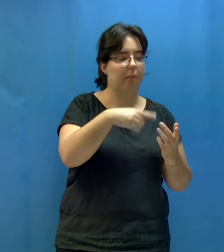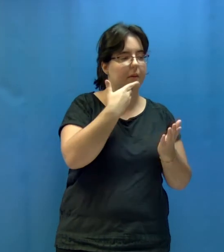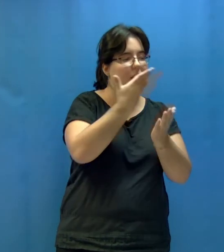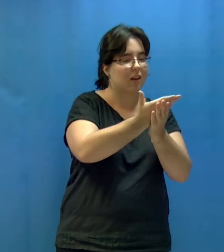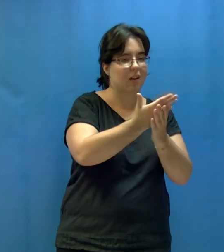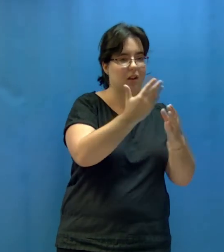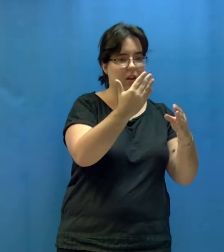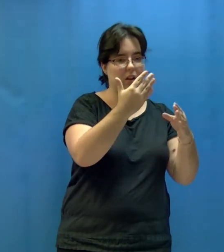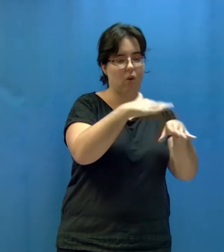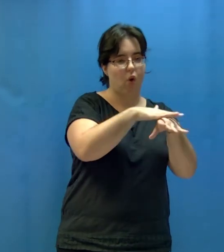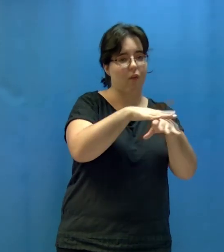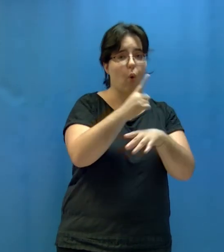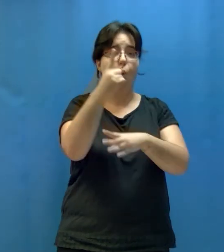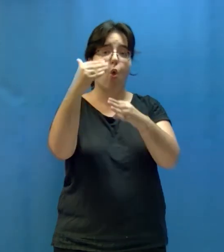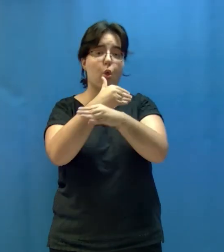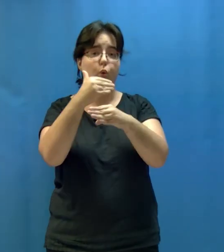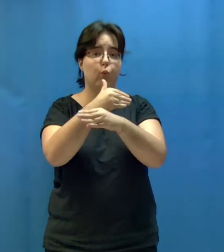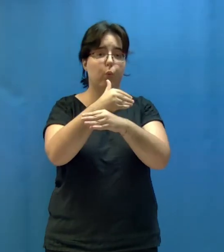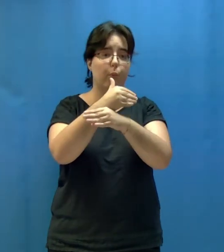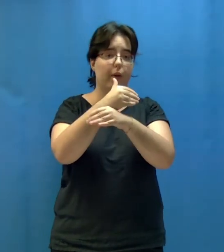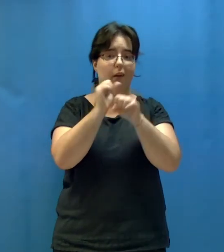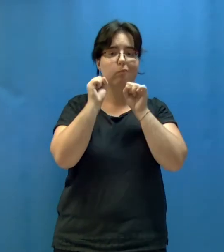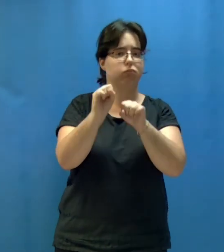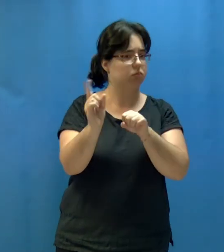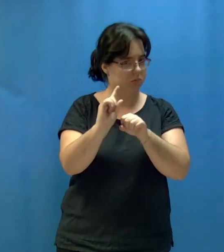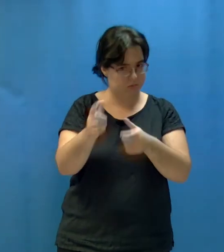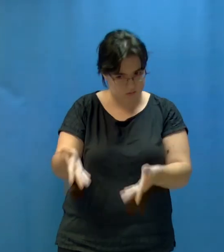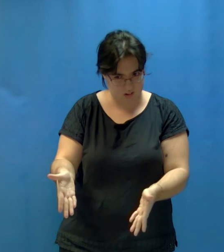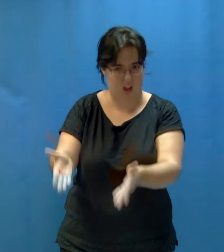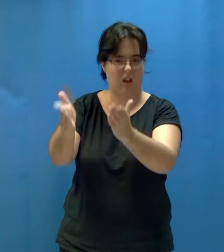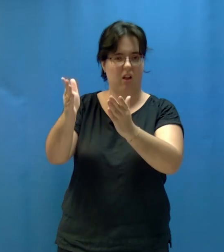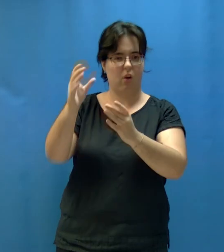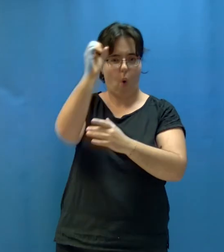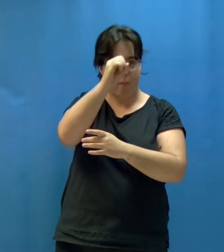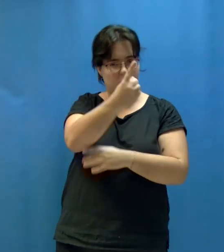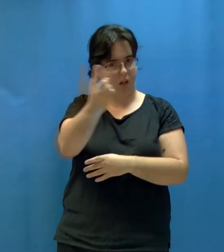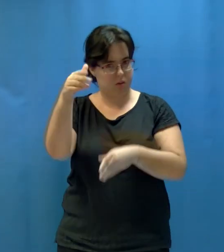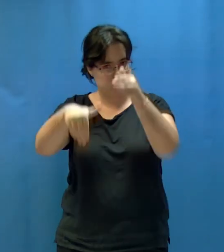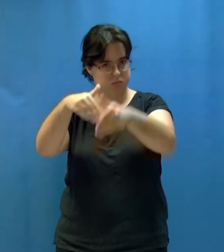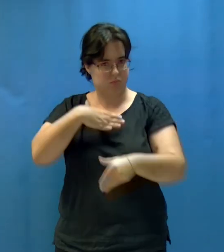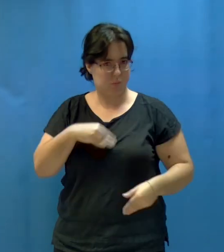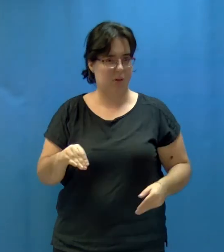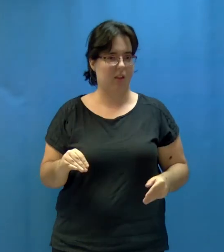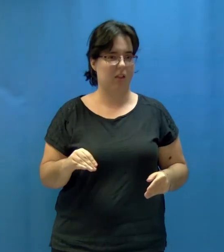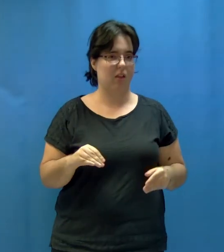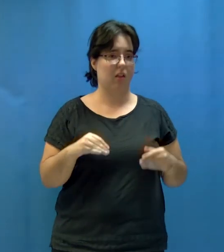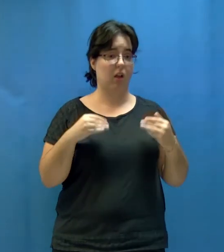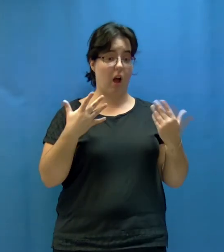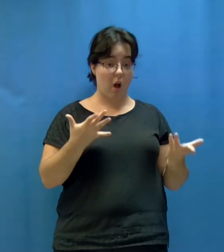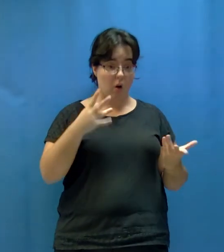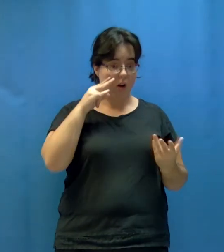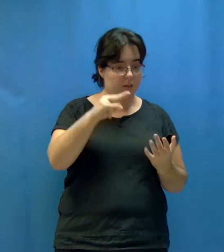d'octubre els ciutadans catalans s'expressin com consideren. I ara els dic jo que qui s'està carregant la